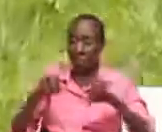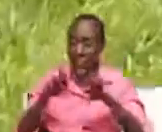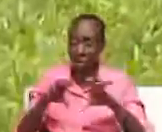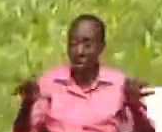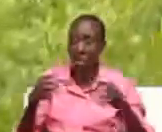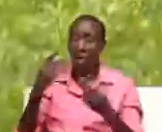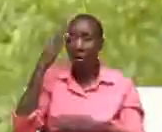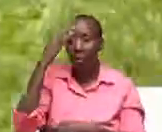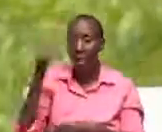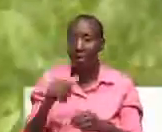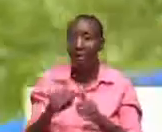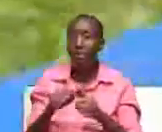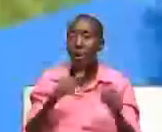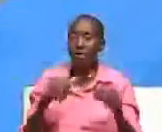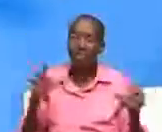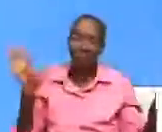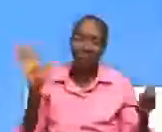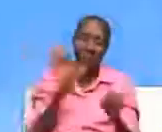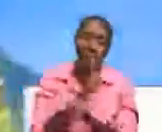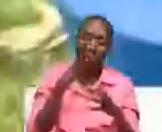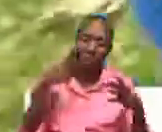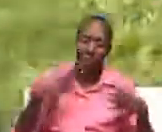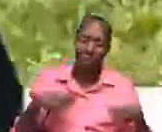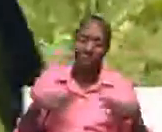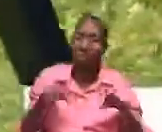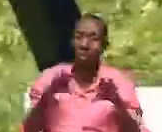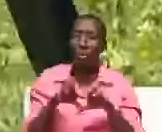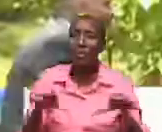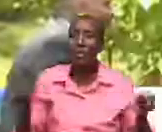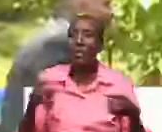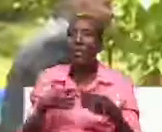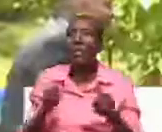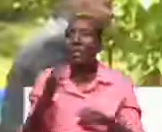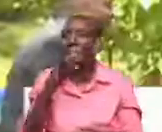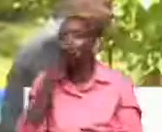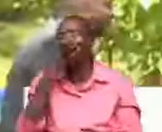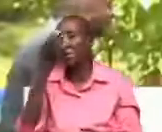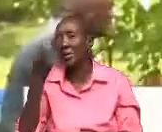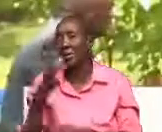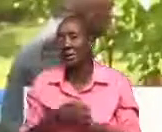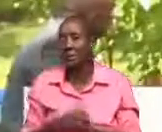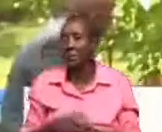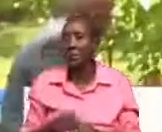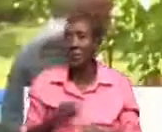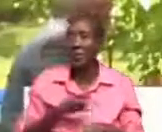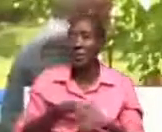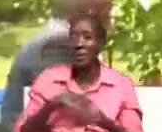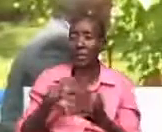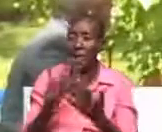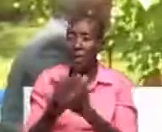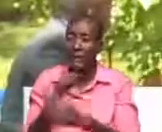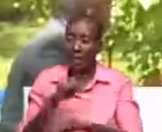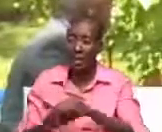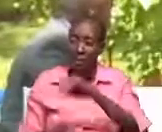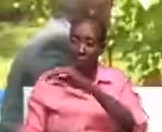kuepuka msongamano wa watu katika soko hili la Madaraka ila wakakaidi. Lakini tulipofika pale asubuhi tulikuta